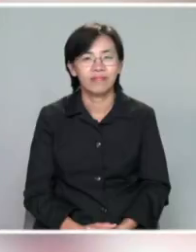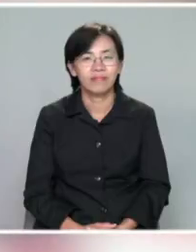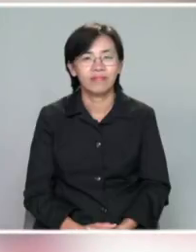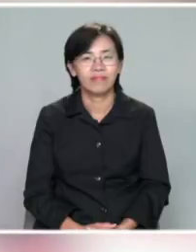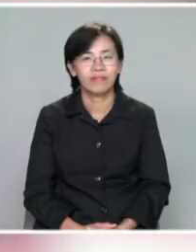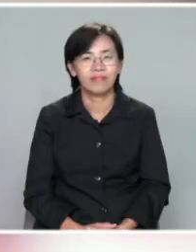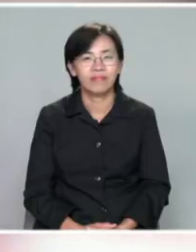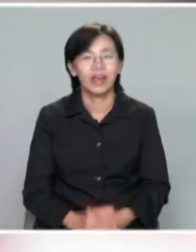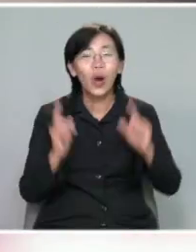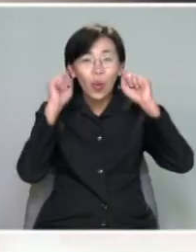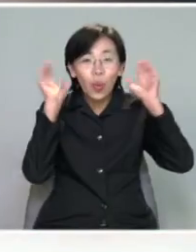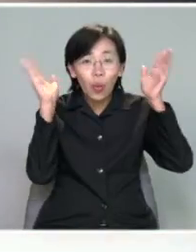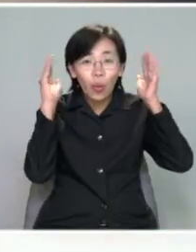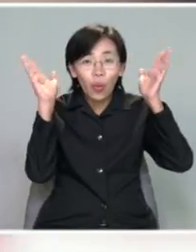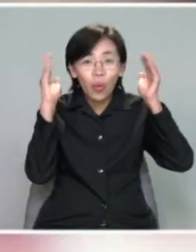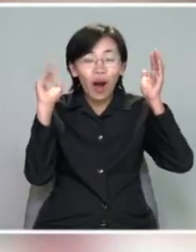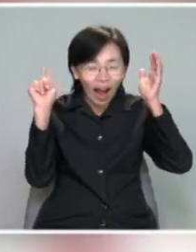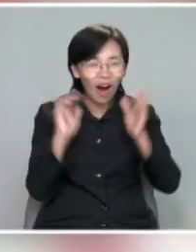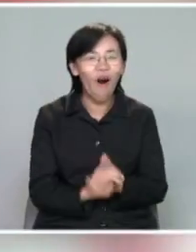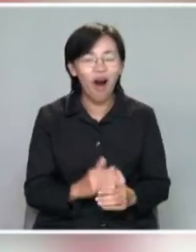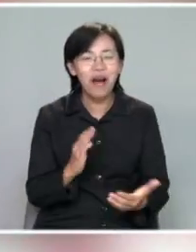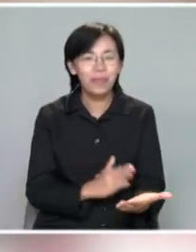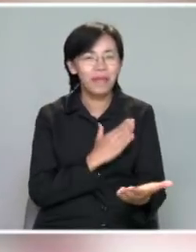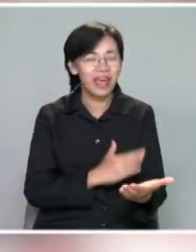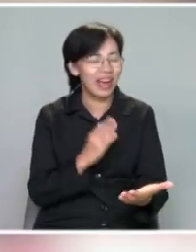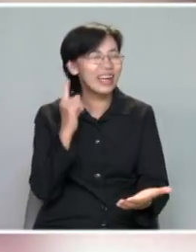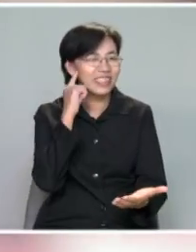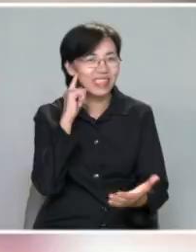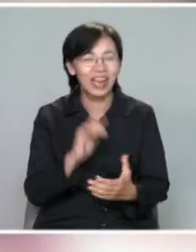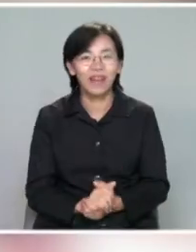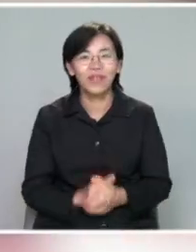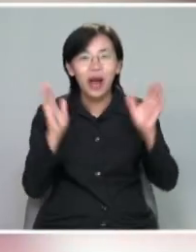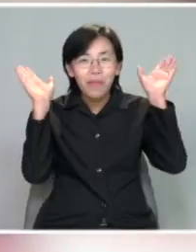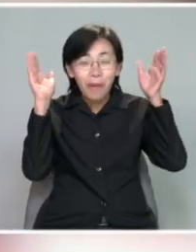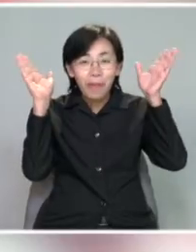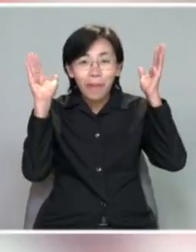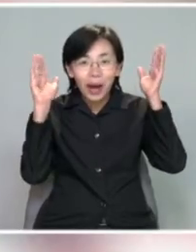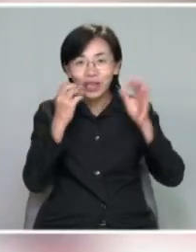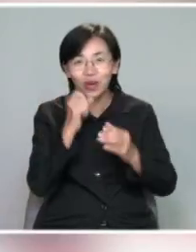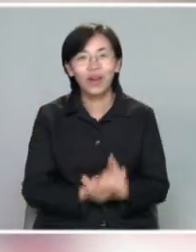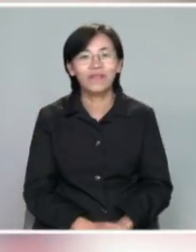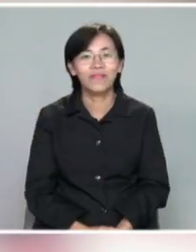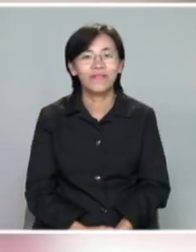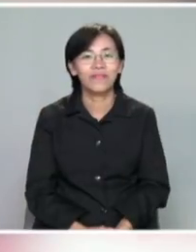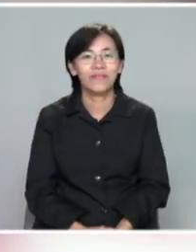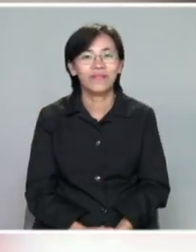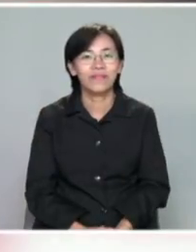ทำเป็นกระดิกหูเนียนไปตามเพลงถ้าเจ๋งจริงลองท่อนฮุกดิ